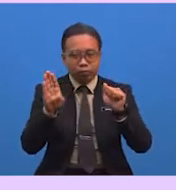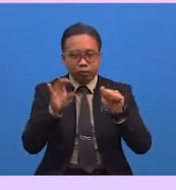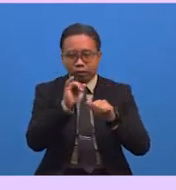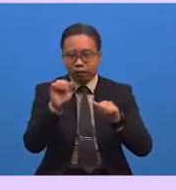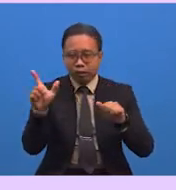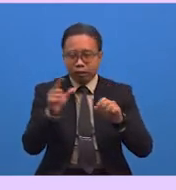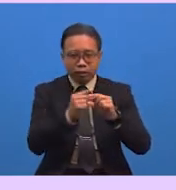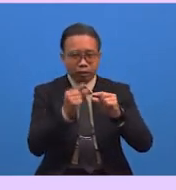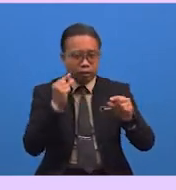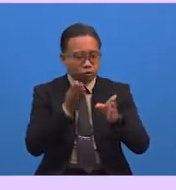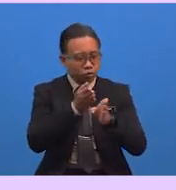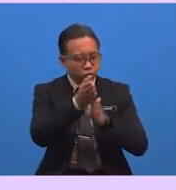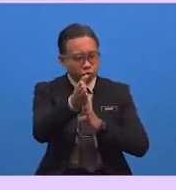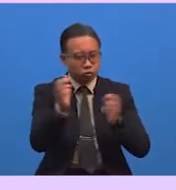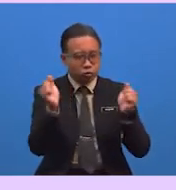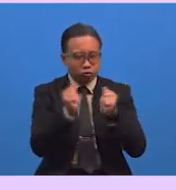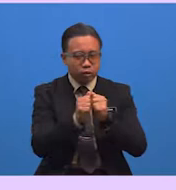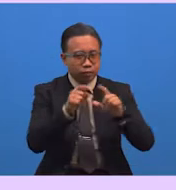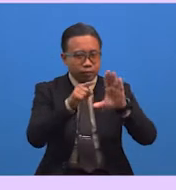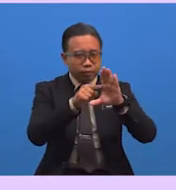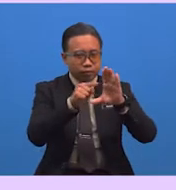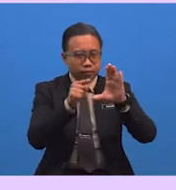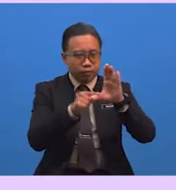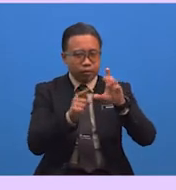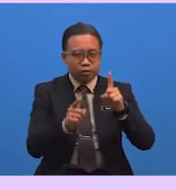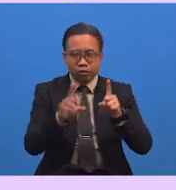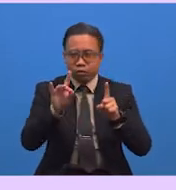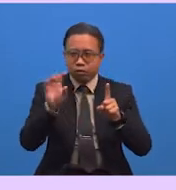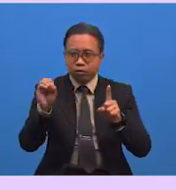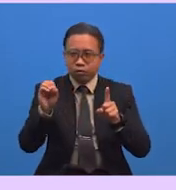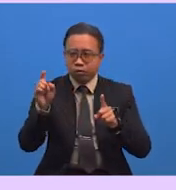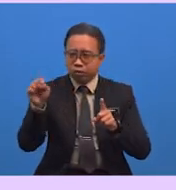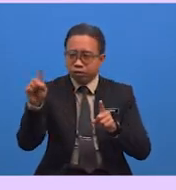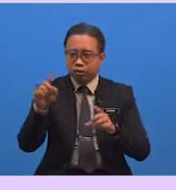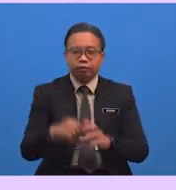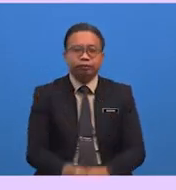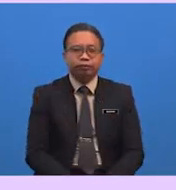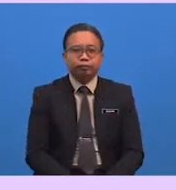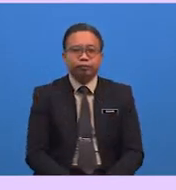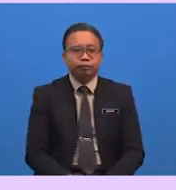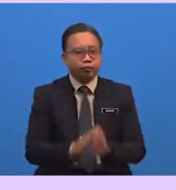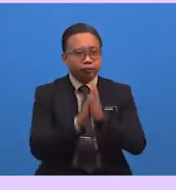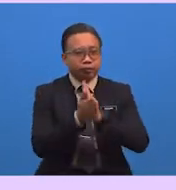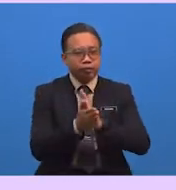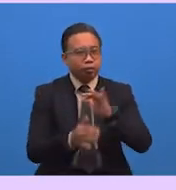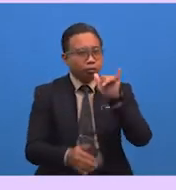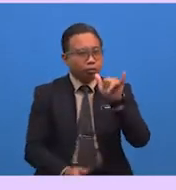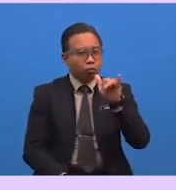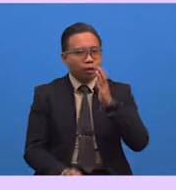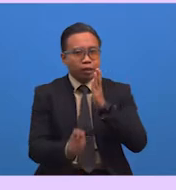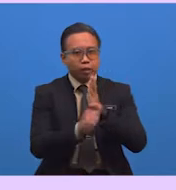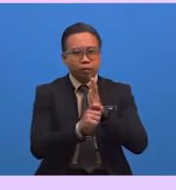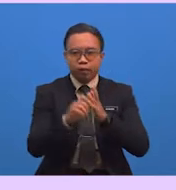ialah suatu garis lurus dengan sudut 180 darjah. Jadi,